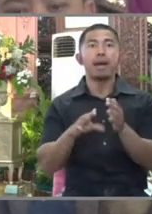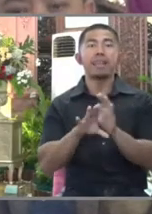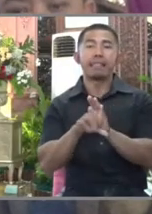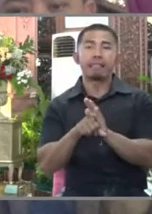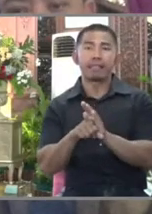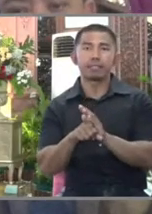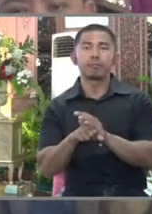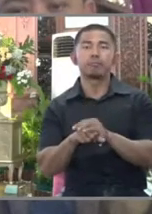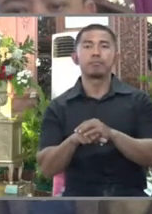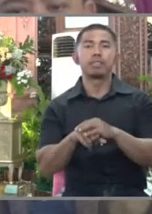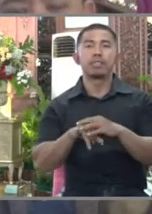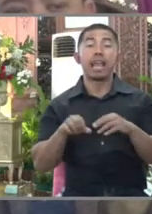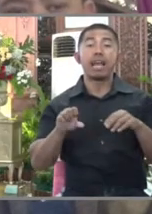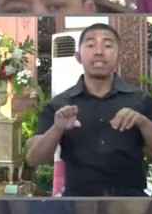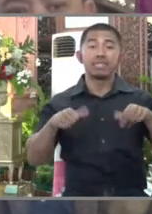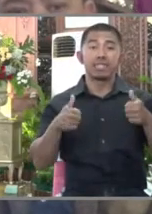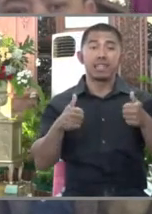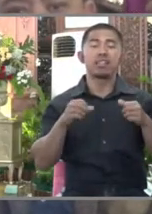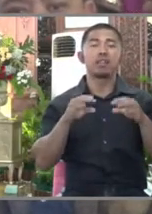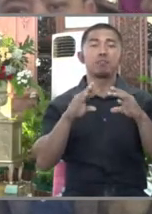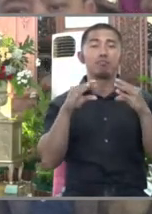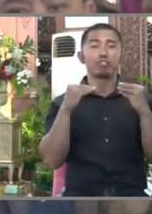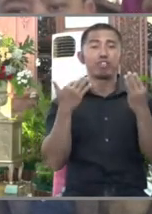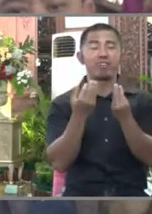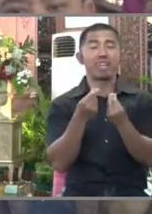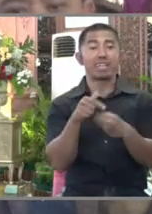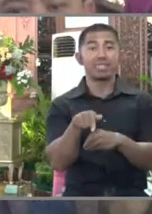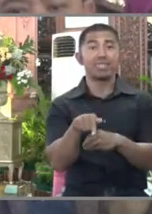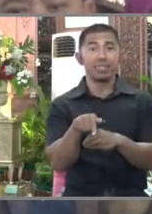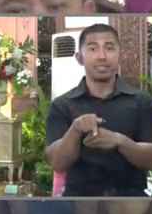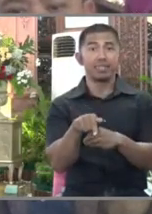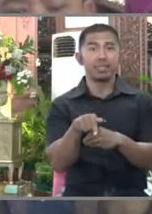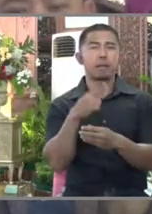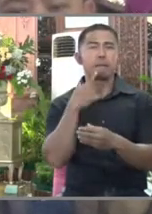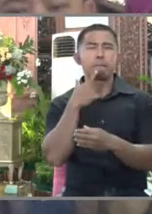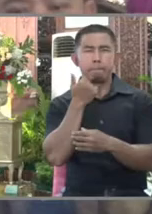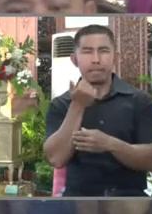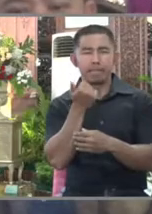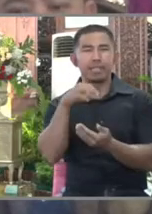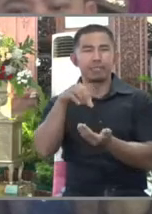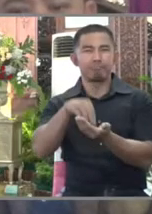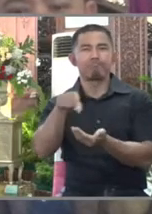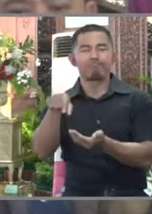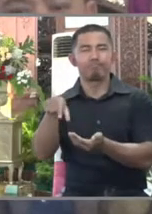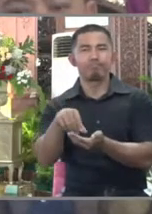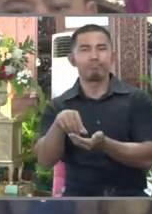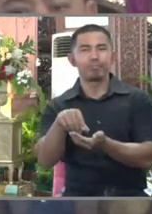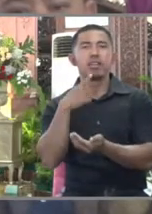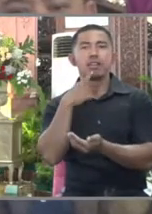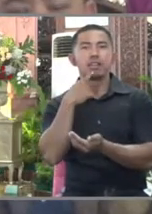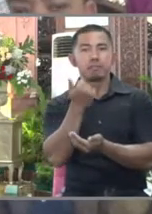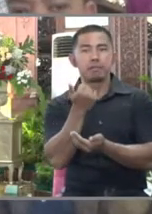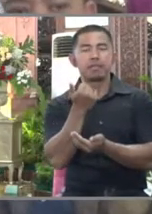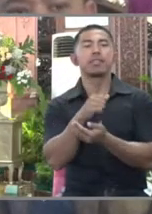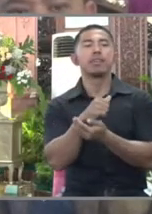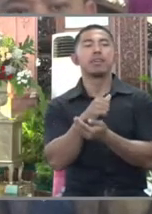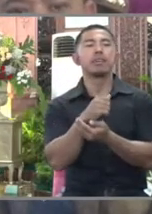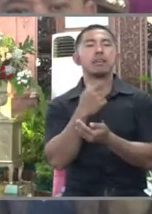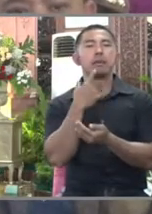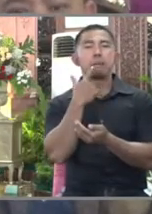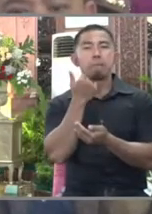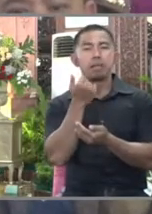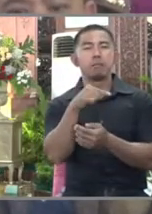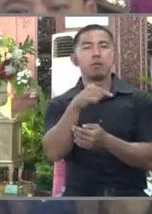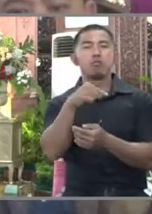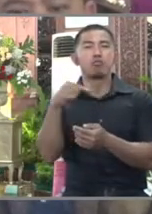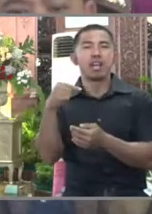menjadi hasil musrenbang wil ini, kepentingan daerah dan kepentingan